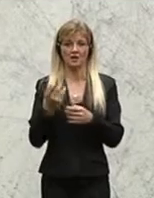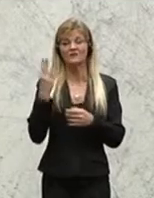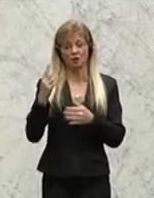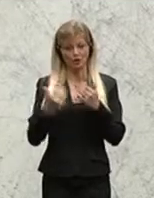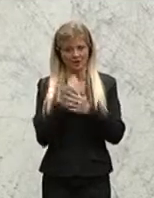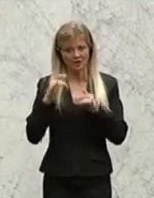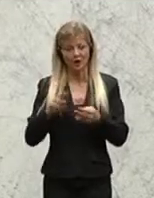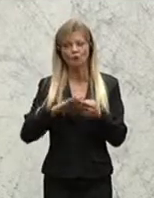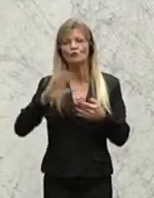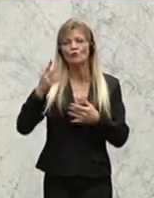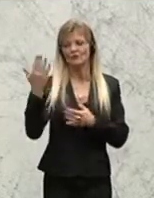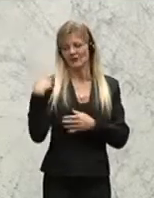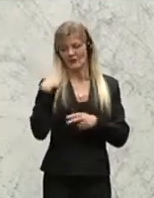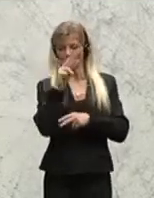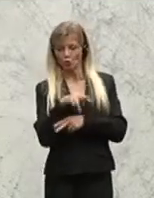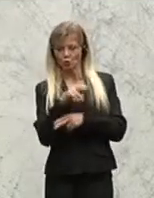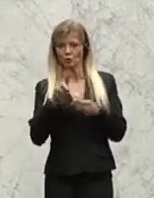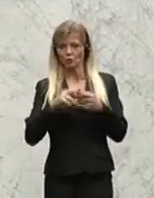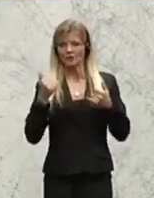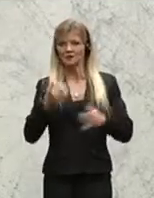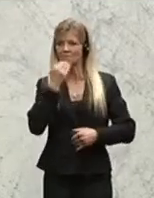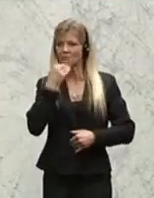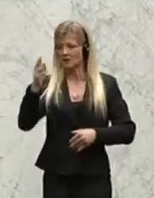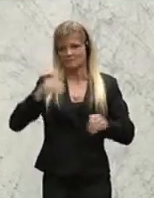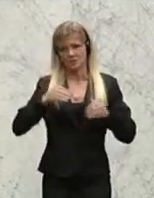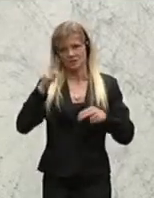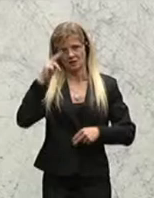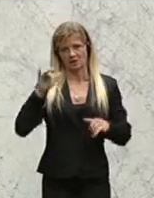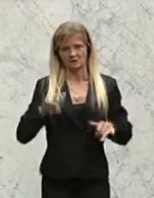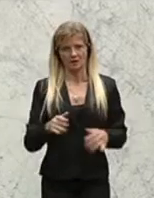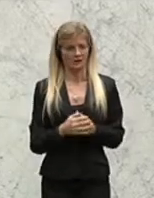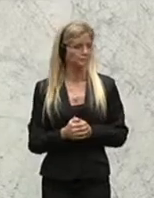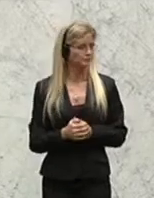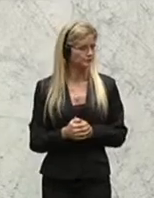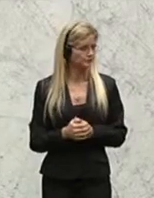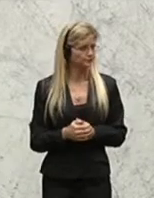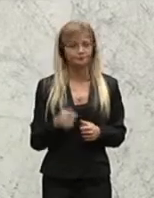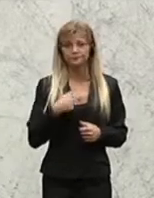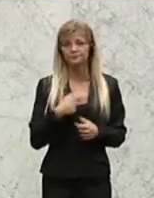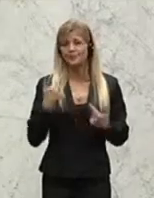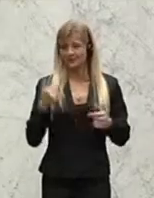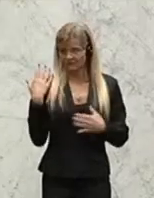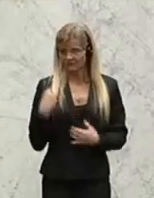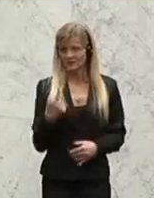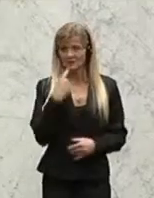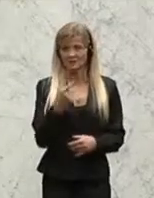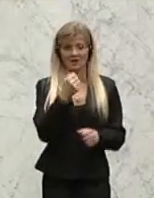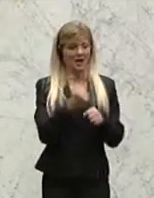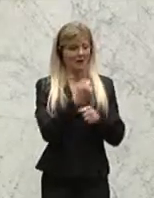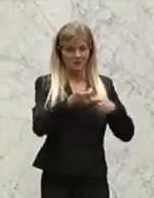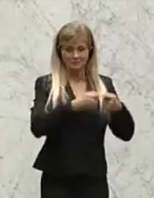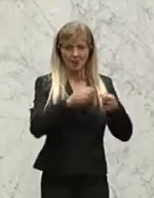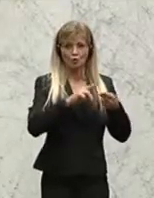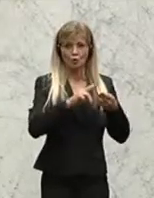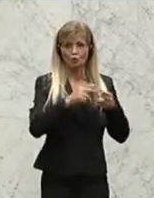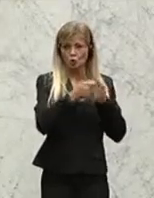passieren. Ich darf an dieser Stelle wiederholt und weiters auf den Arbeitsmarkt- und Konjunkturgipfel verweisen. Es wurde beschlossen,